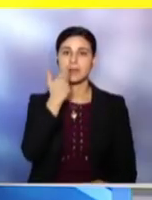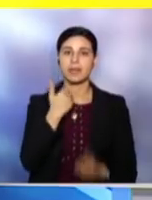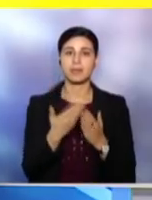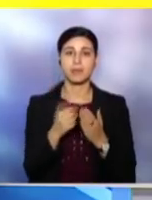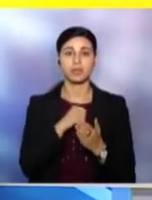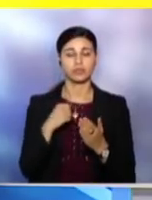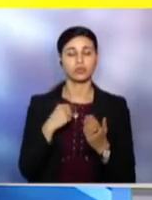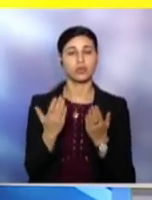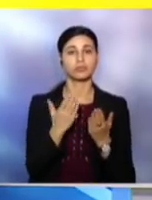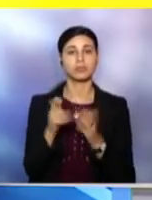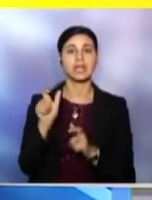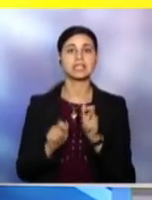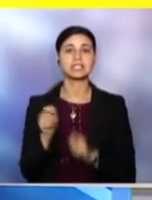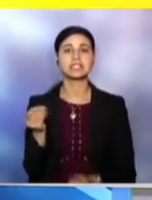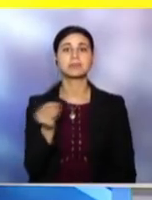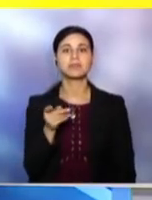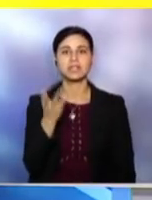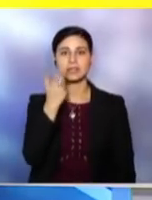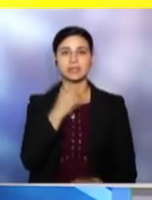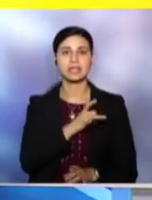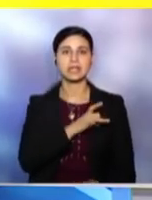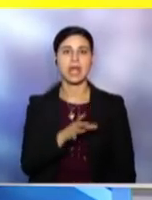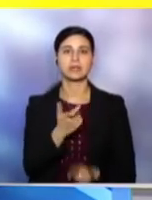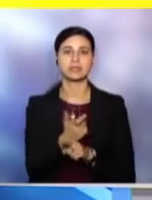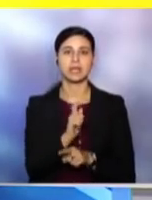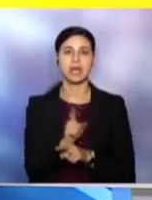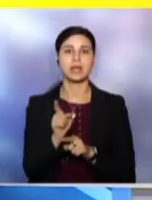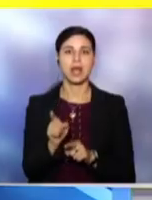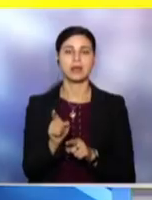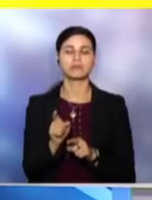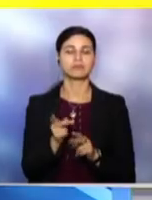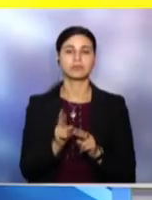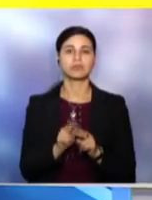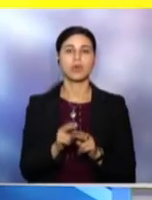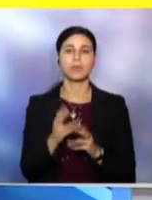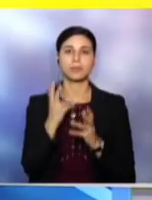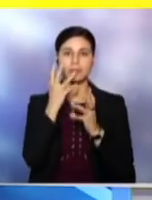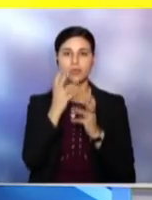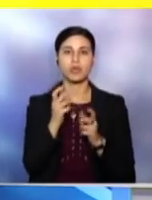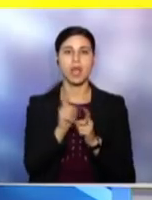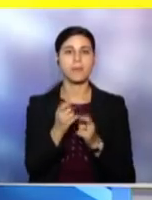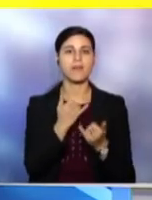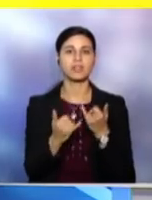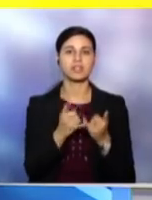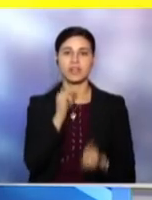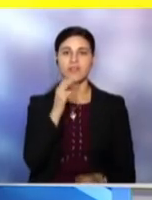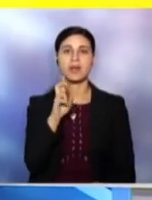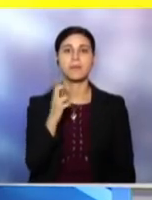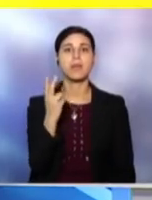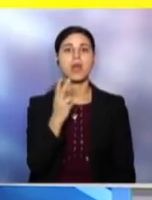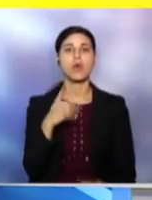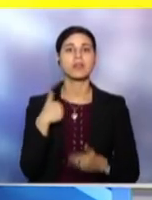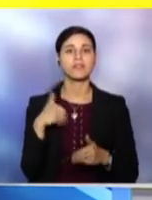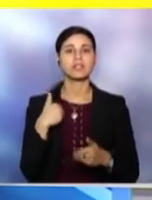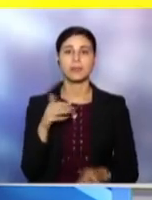შეადარეთ რძის ფხვნილისგან მიღებული რძე. რატომ? იმიტომ რომ ტექნოლოგიურად ჩვენ არ შეგვიძლია ფხვნილში უზრუნველყოთ B2 ვიტამინის არსებობა,